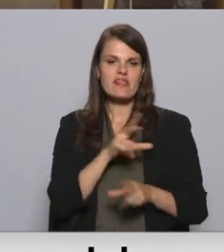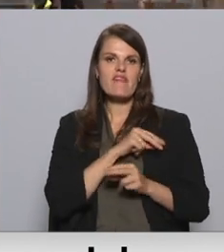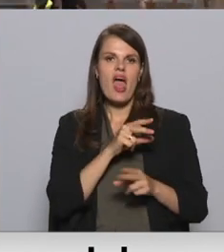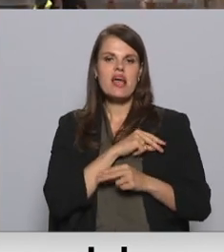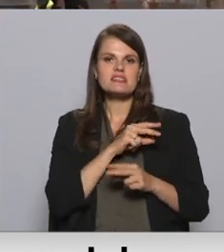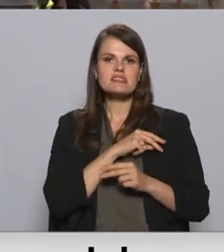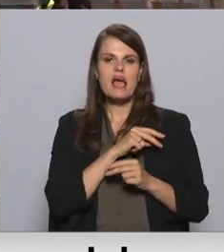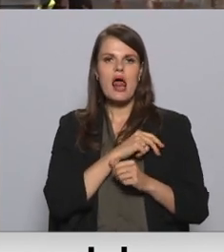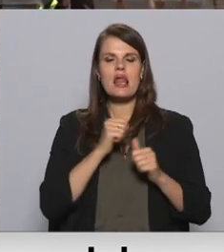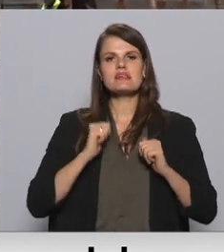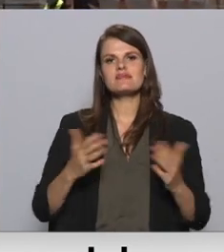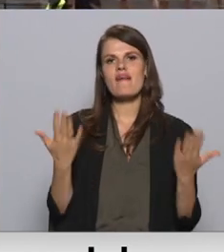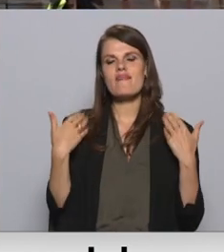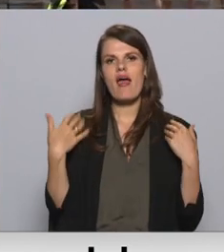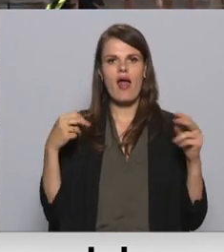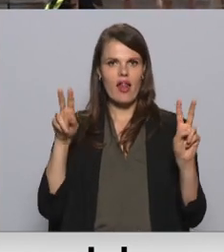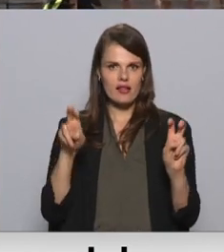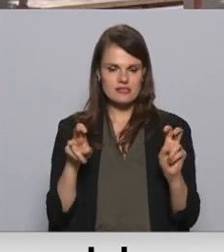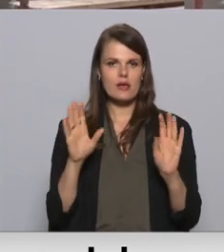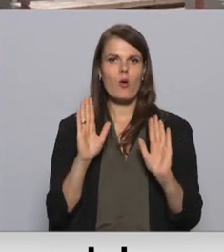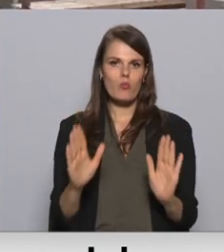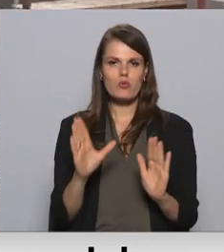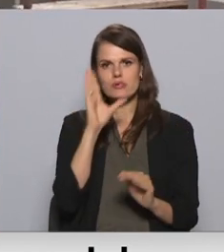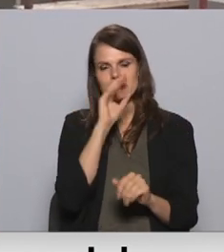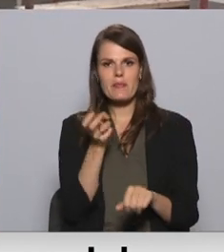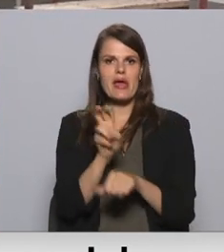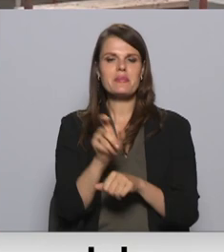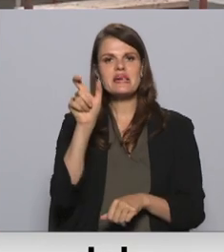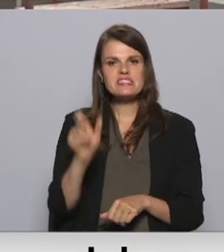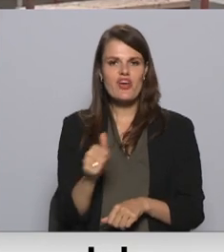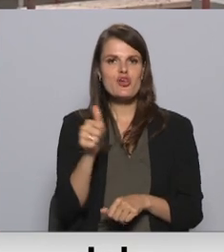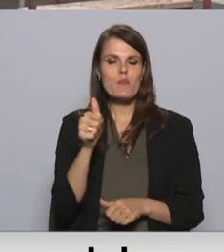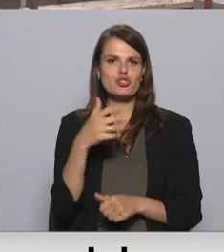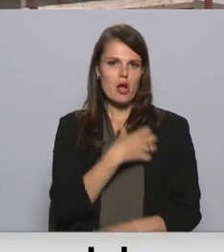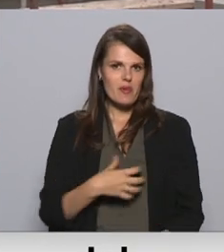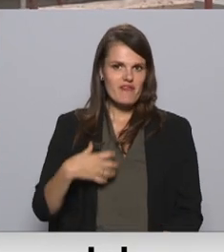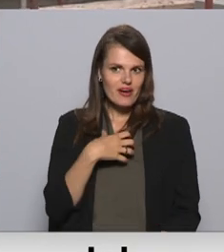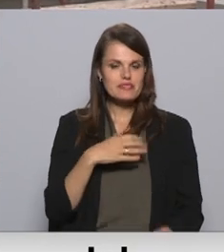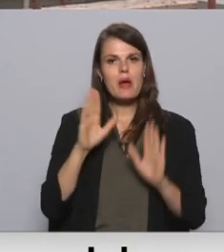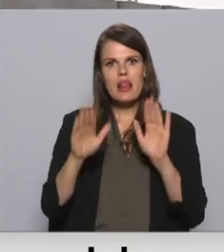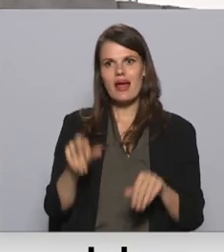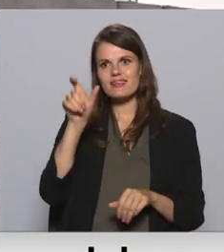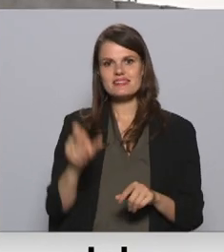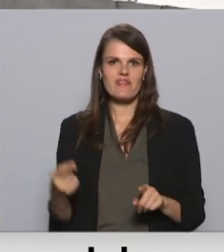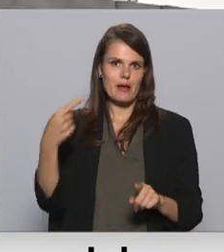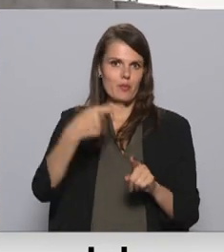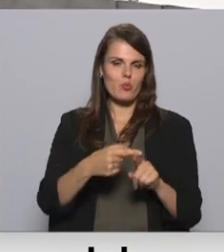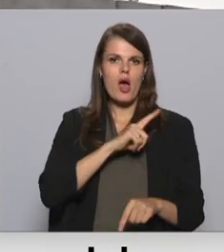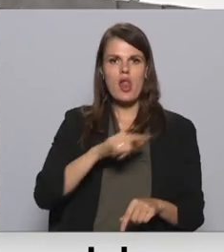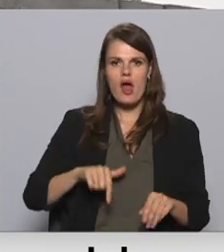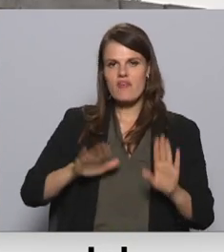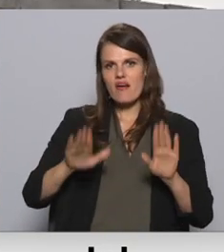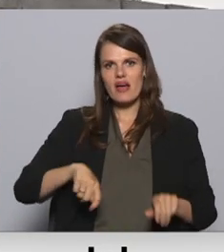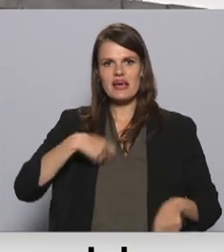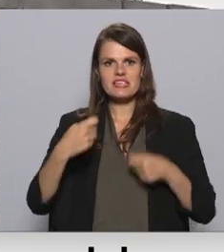Veldzes dārzs drīzumā kļūs pieejamas cilvēkiem ar īpašām vajadzībām. Topošā būve paredzēta, lai šie cilvēki pirmoreiz Latvijā varētu izbaudīt šāda